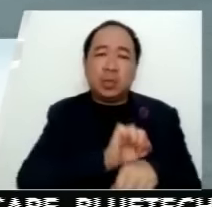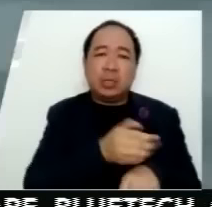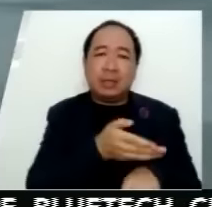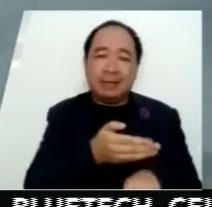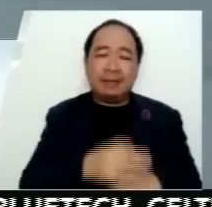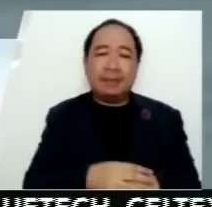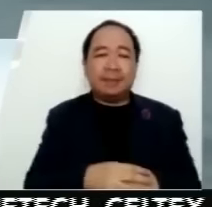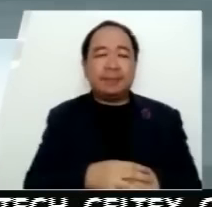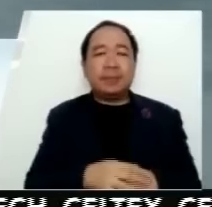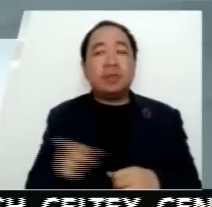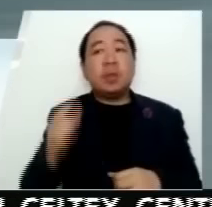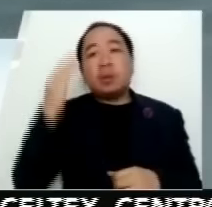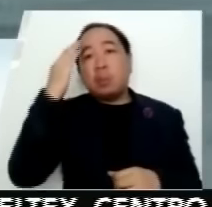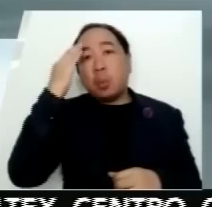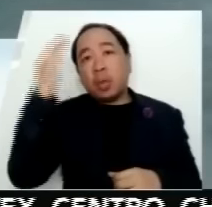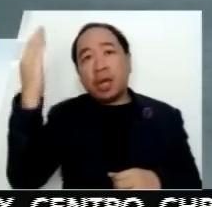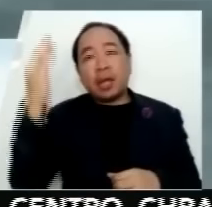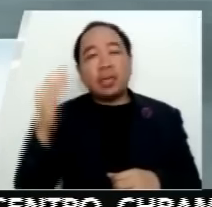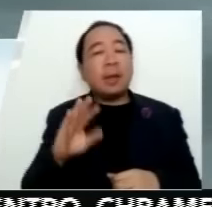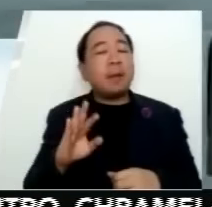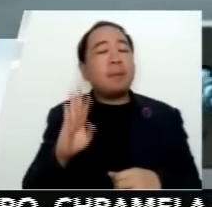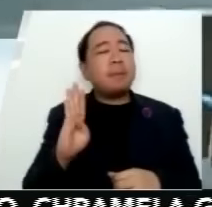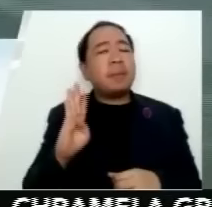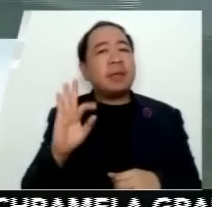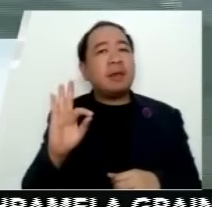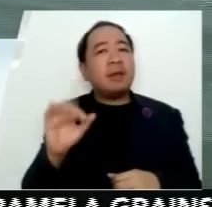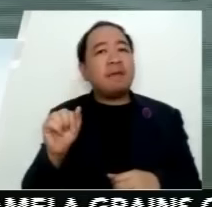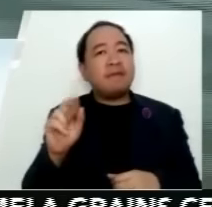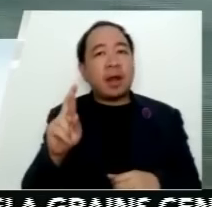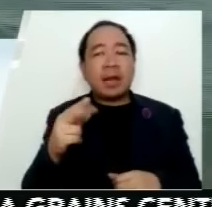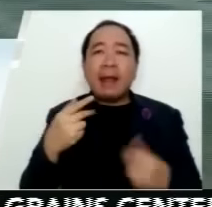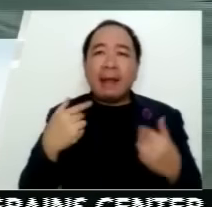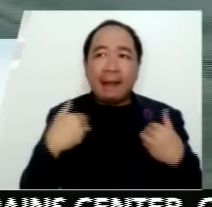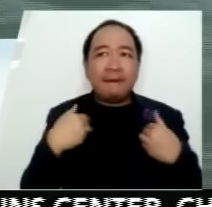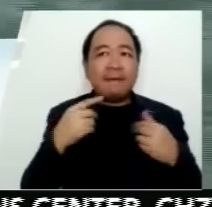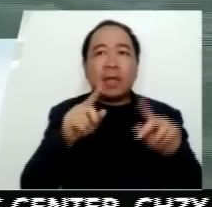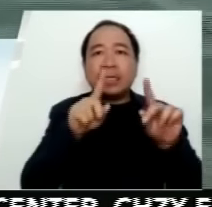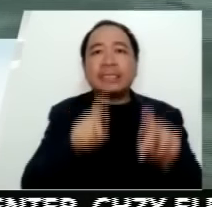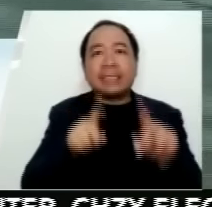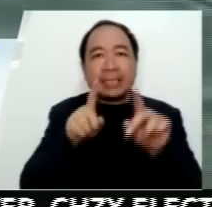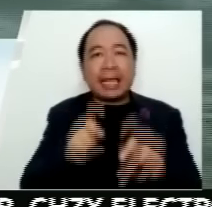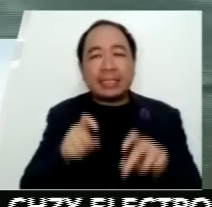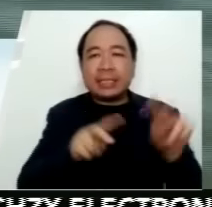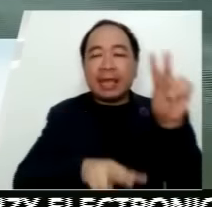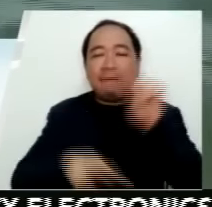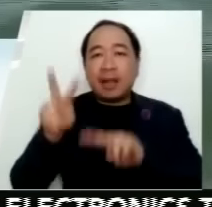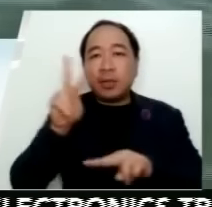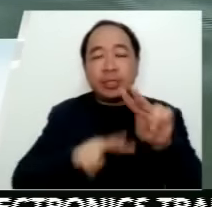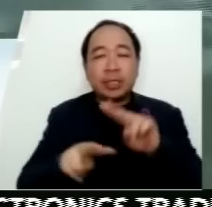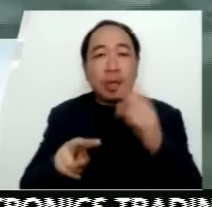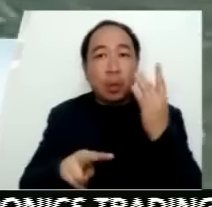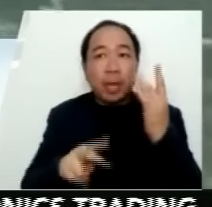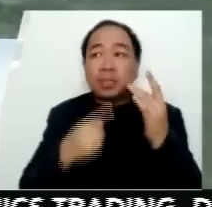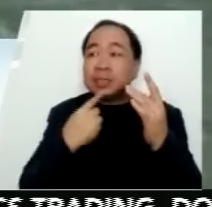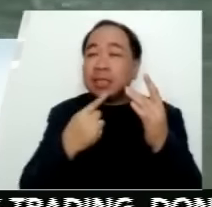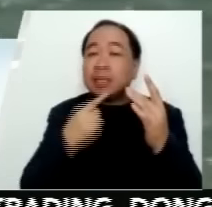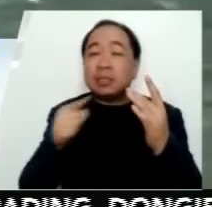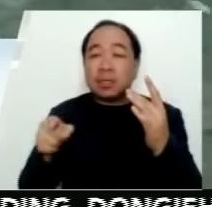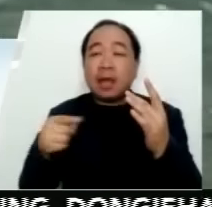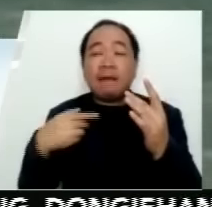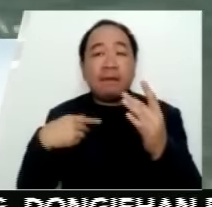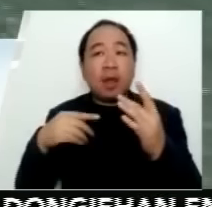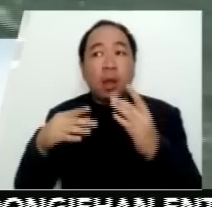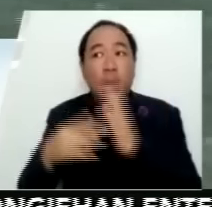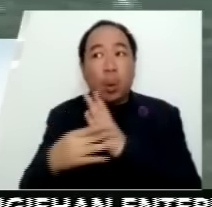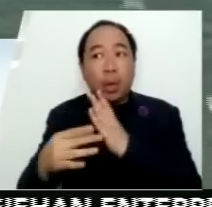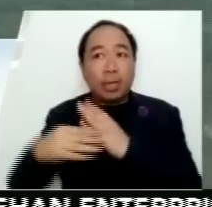Bulacan, nagsagawa ang BIFAR ng sensory evaluation sa dagat kasunod ng napaulat na umabot ang oil spill doon. Nang huli sila